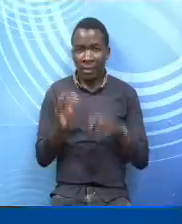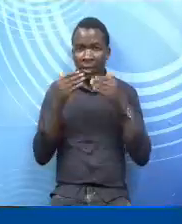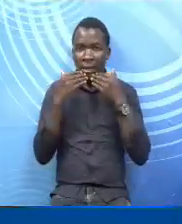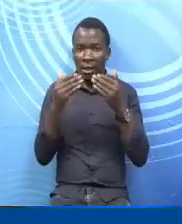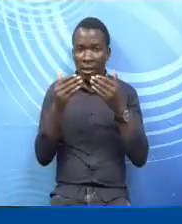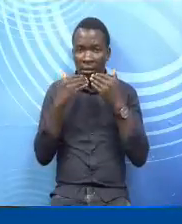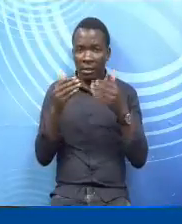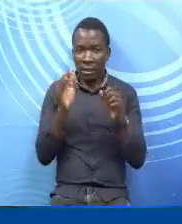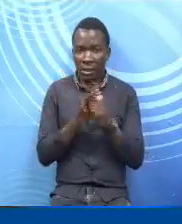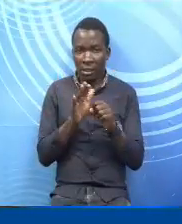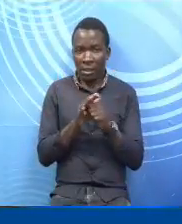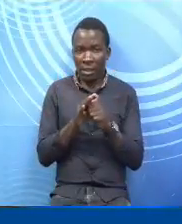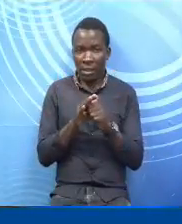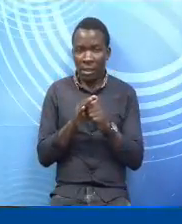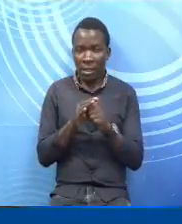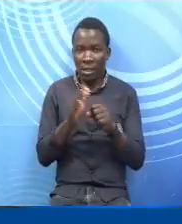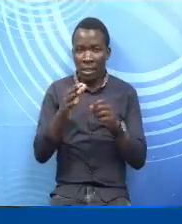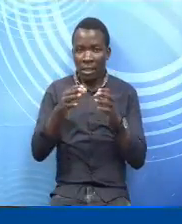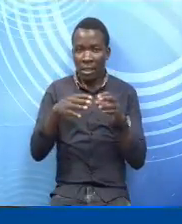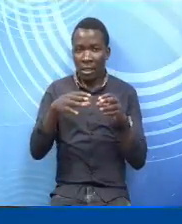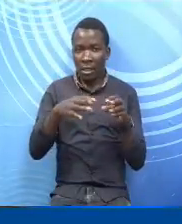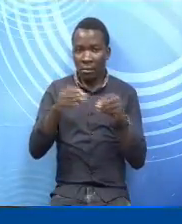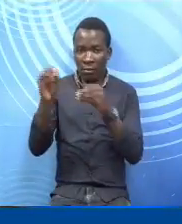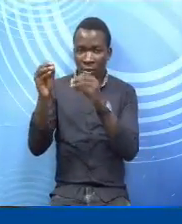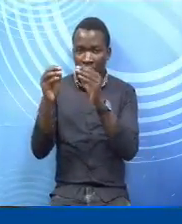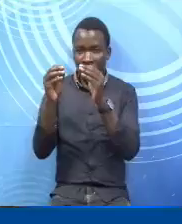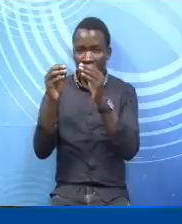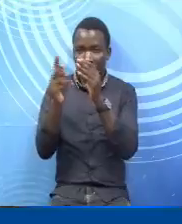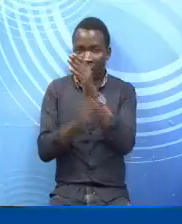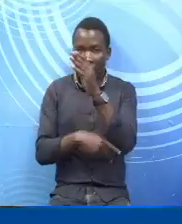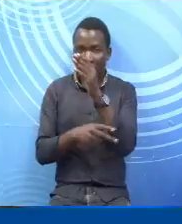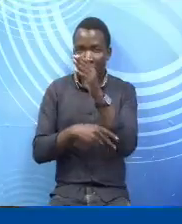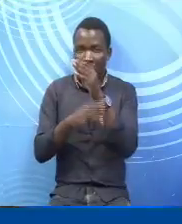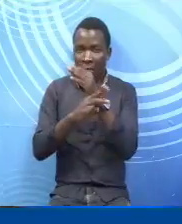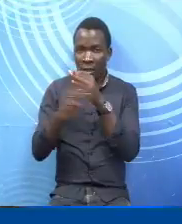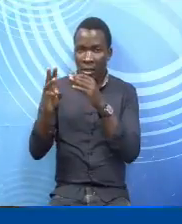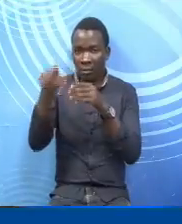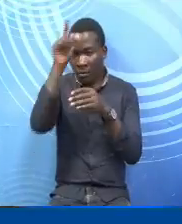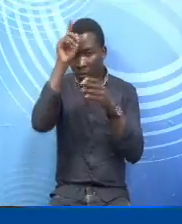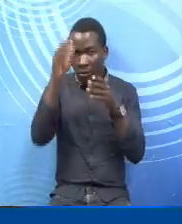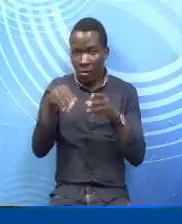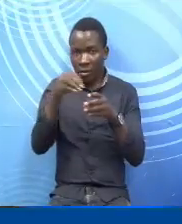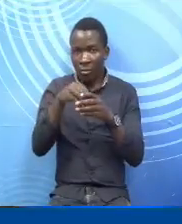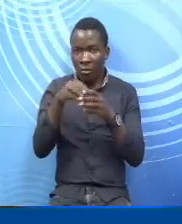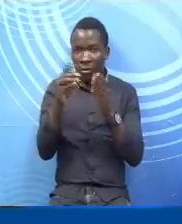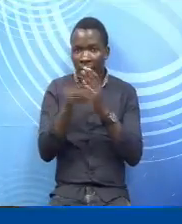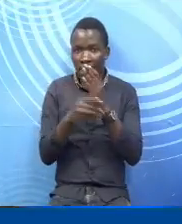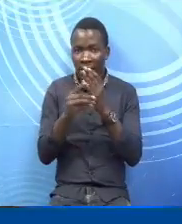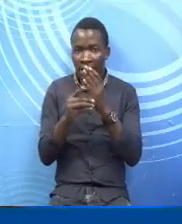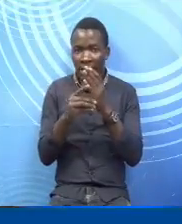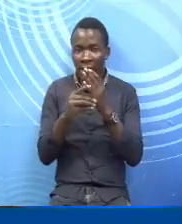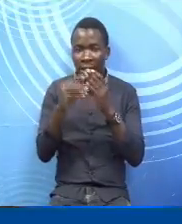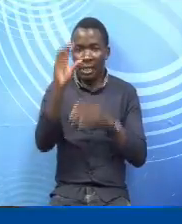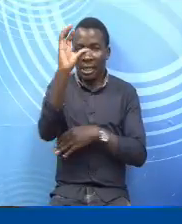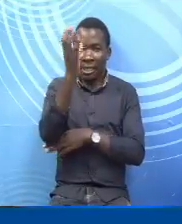Arakoze Celestin ntawe urusha amaboko. Reka twerekeze mu ntara y'Uburengerazuba aho umuturage utuye mu murenge wa Kamembe ni mu karere ka Rusizi atabaza